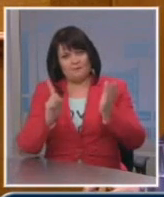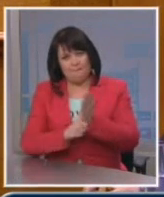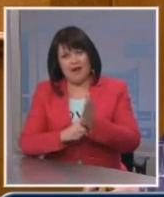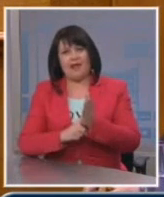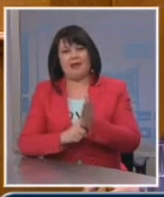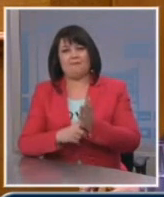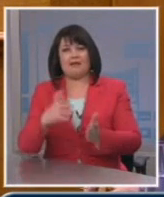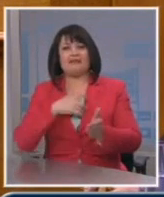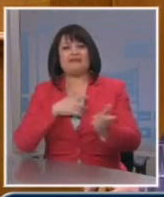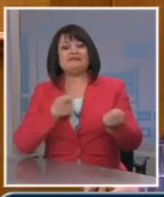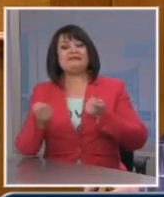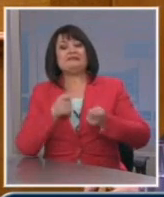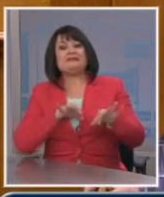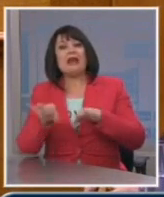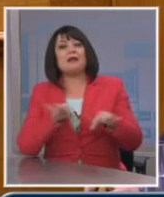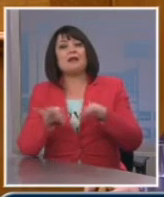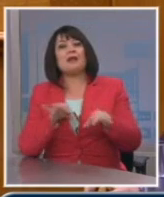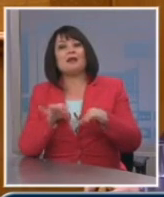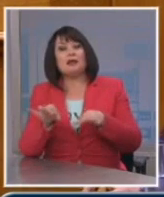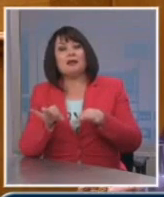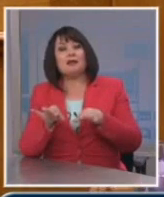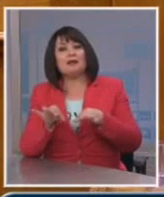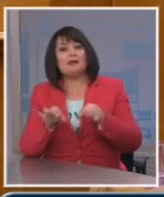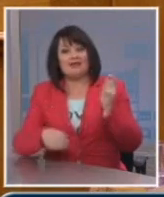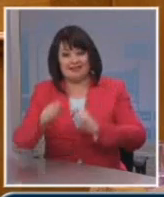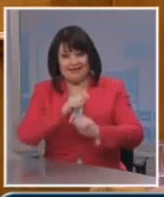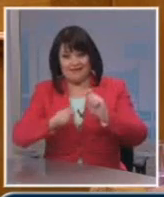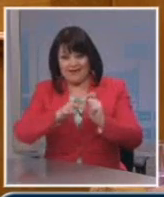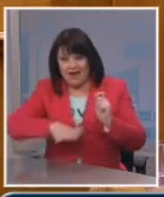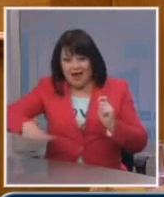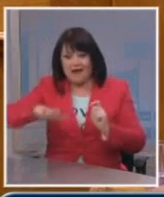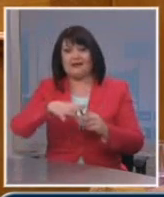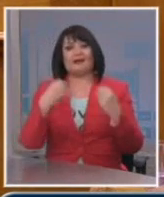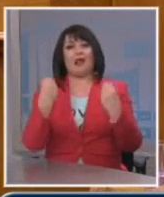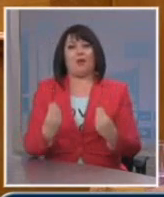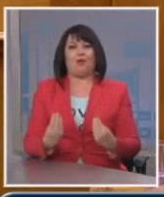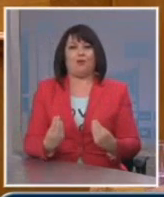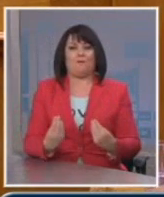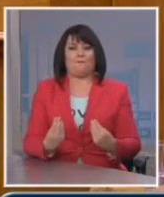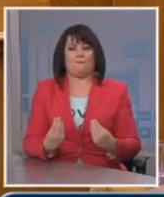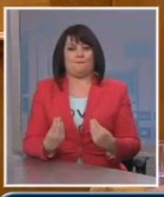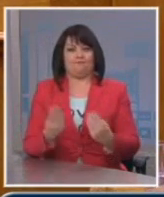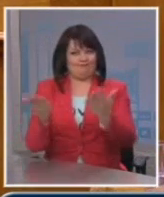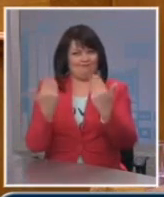μια στρατηγική η οποία θα διαμορφώνει ένα περιβάλλον ευνοϊκό τόσο για την